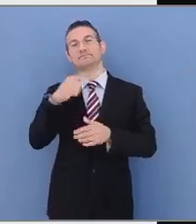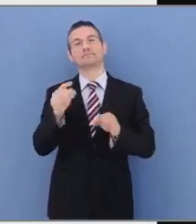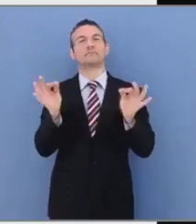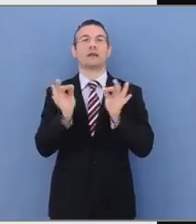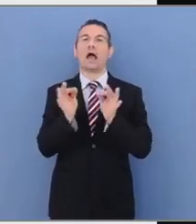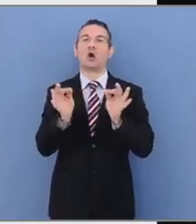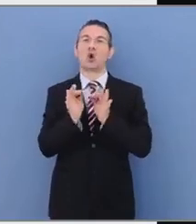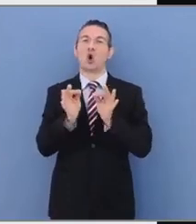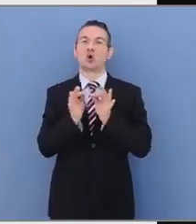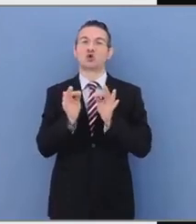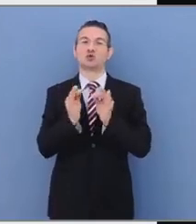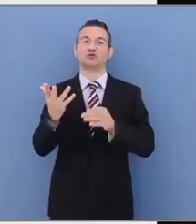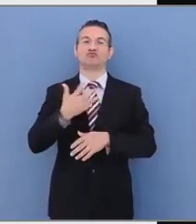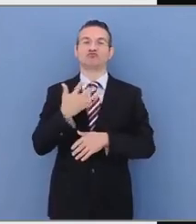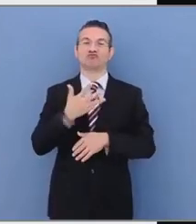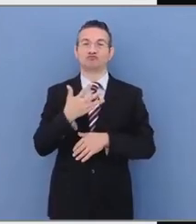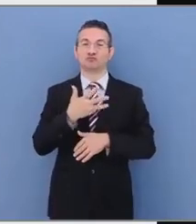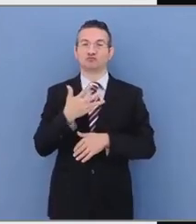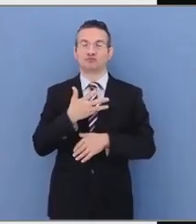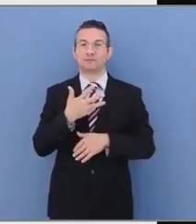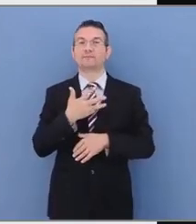È frutto di un accordo